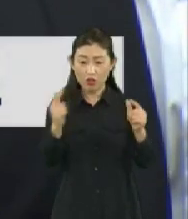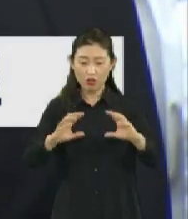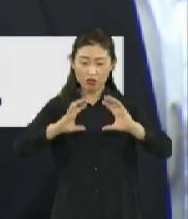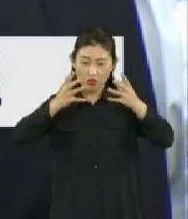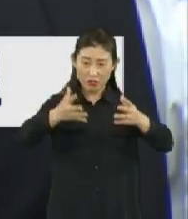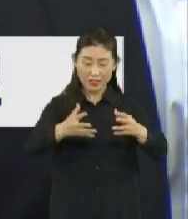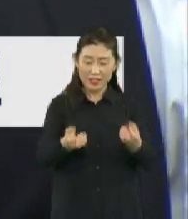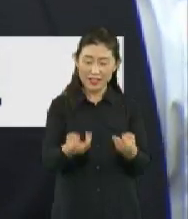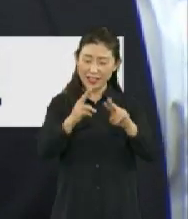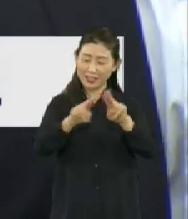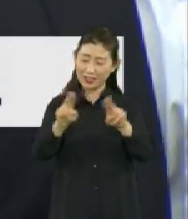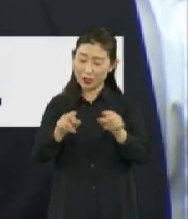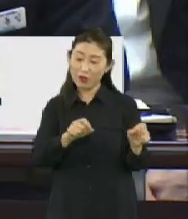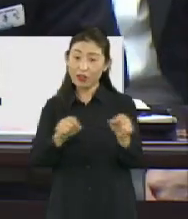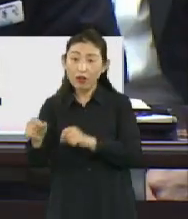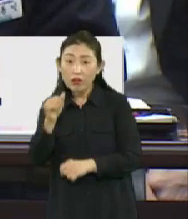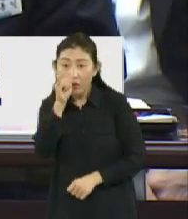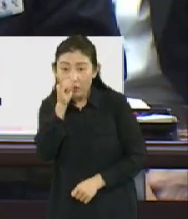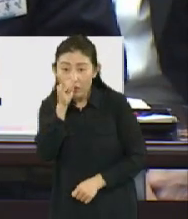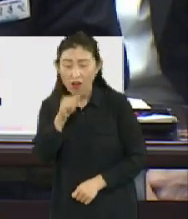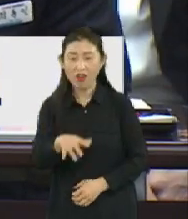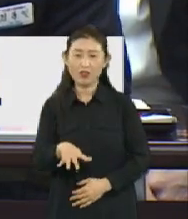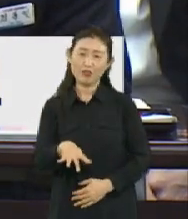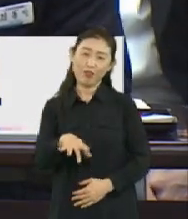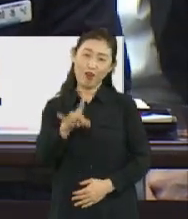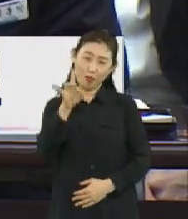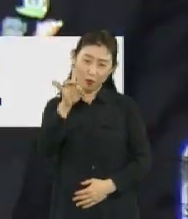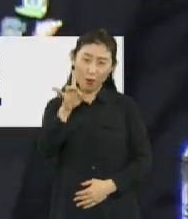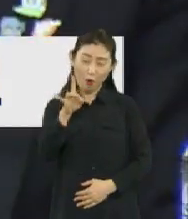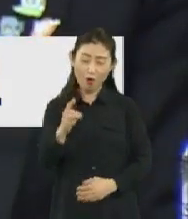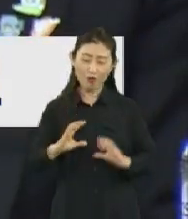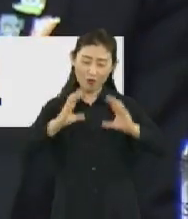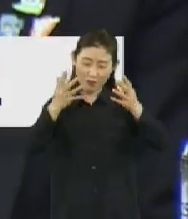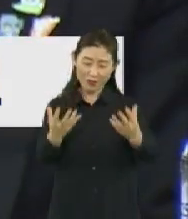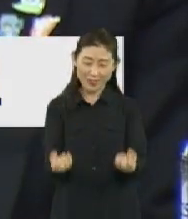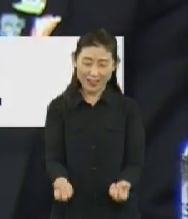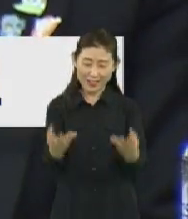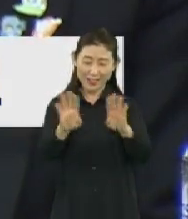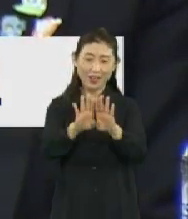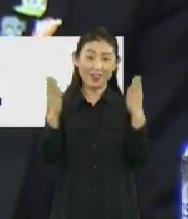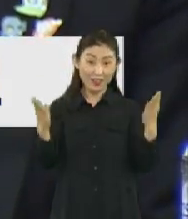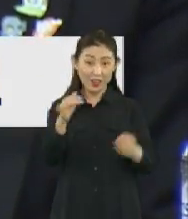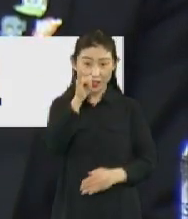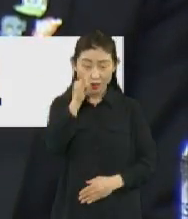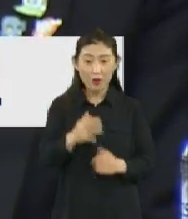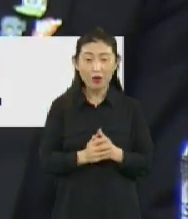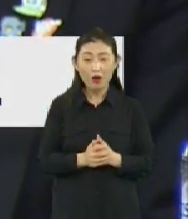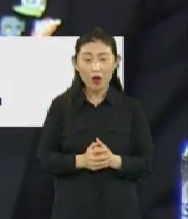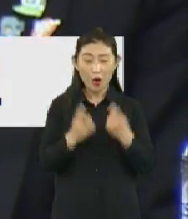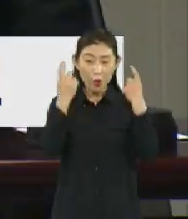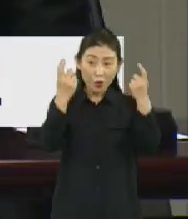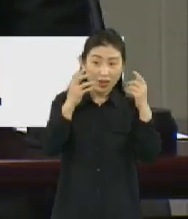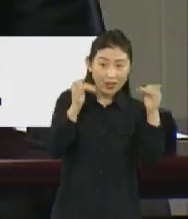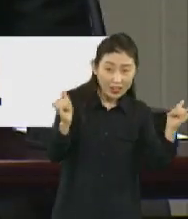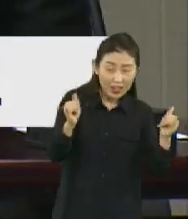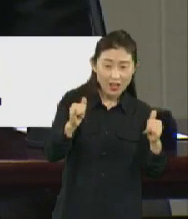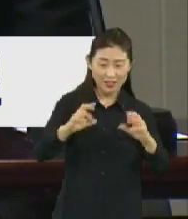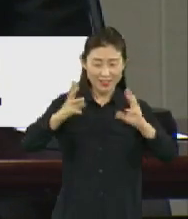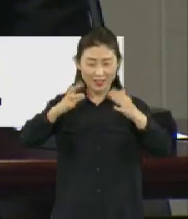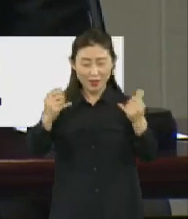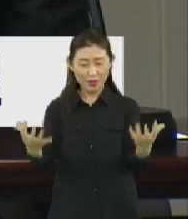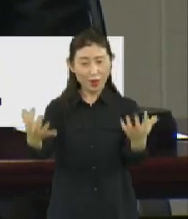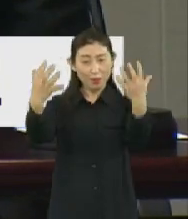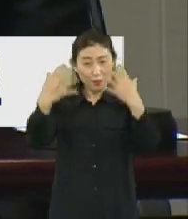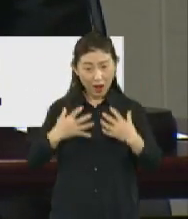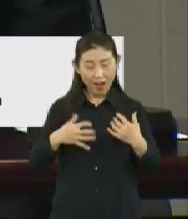국제 행사가 취소되거나 연기된 뒤 위드 코로나 분위기 속에 처음 열리는 국제 행사인 만큼 해외 관광객은 물론 온 국민이 즐길